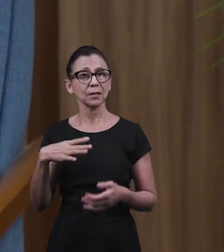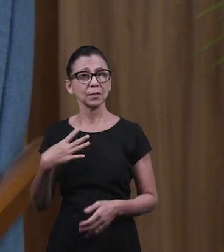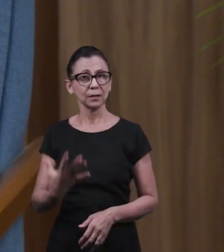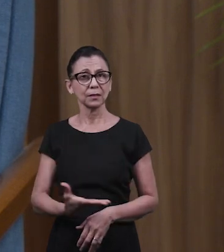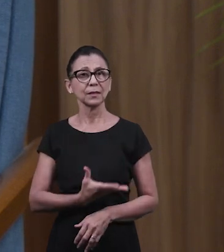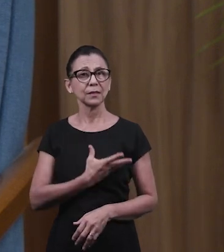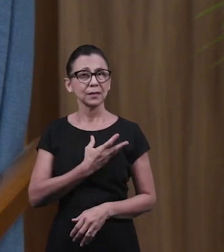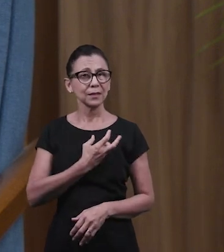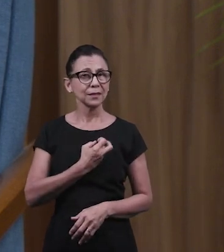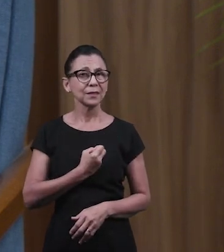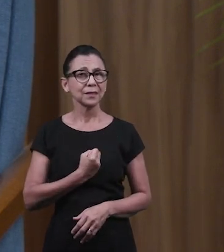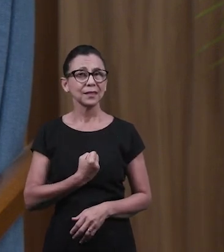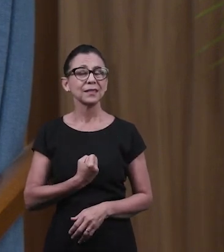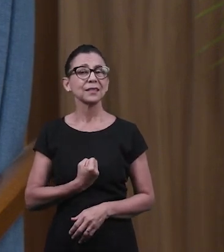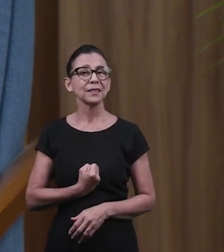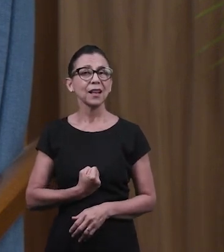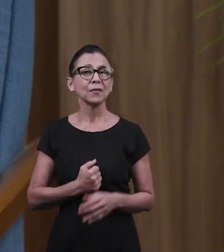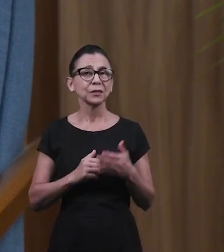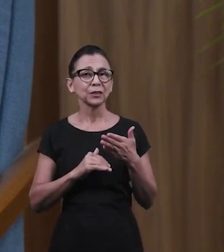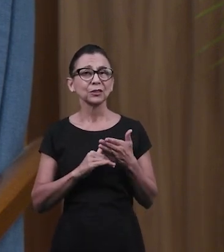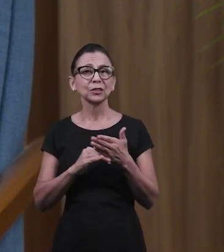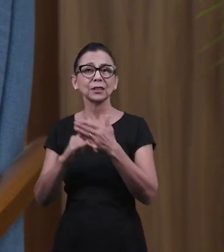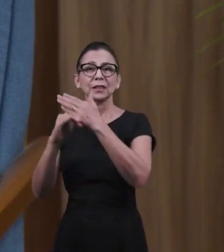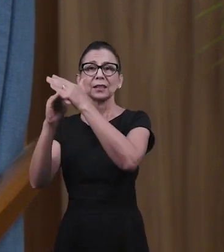qui l'amène au royaume des cieux,